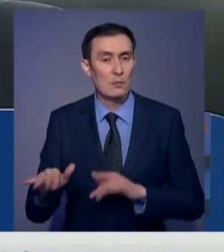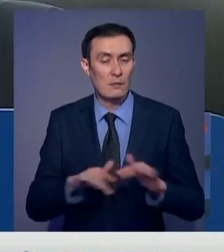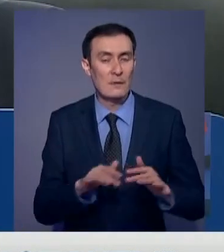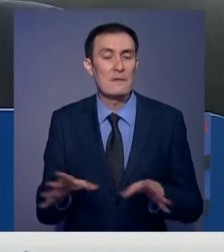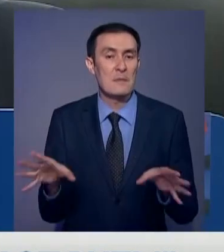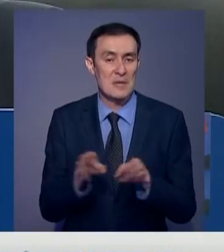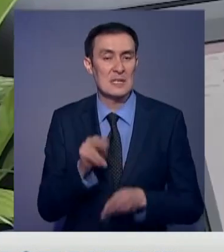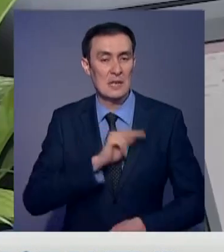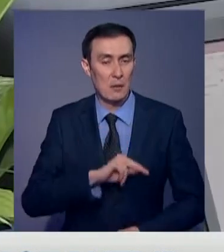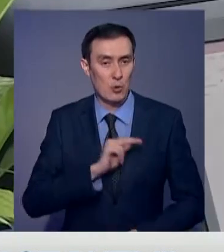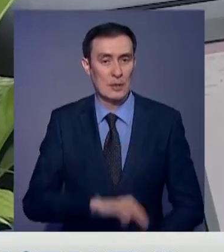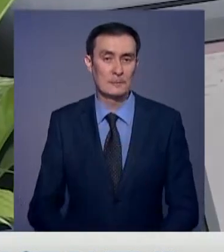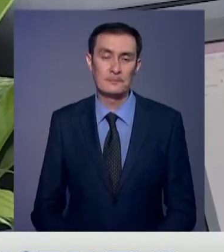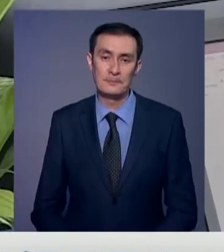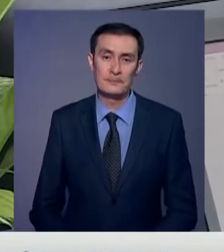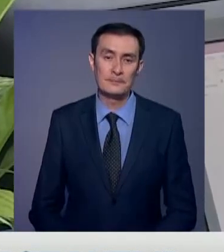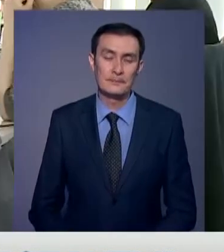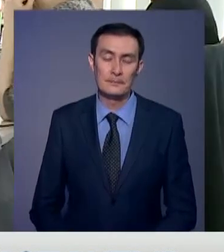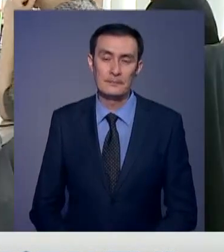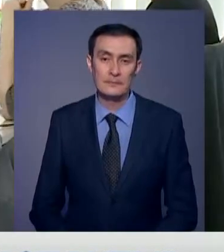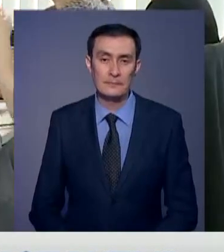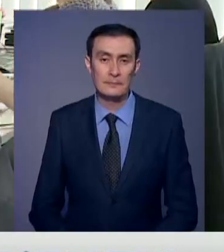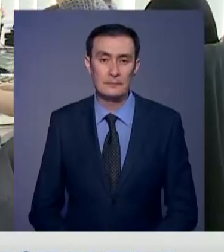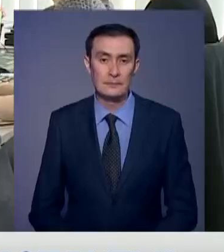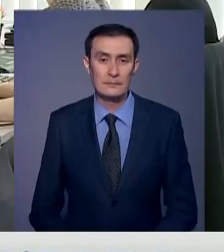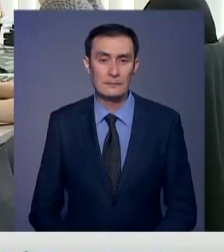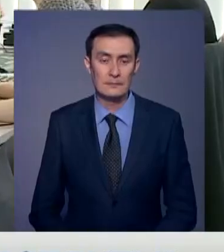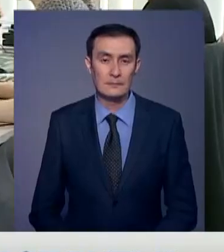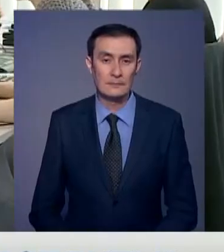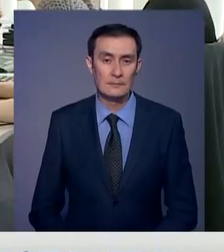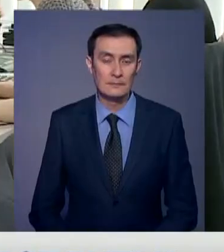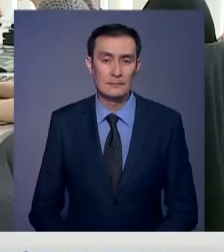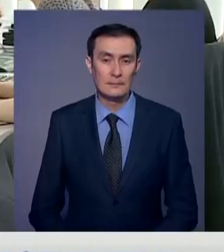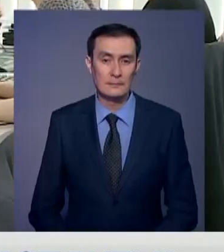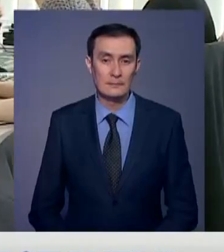параллельно с работой. Вероника Боярова, Ержан Рахманбердиев, Хабар 24.